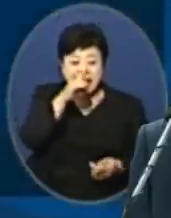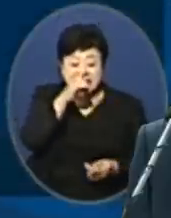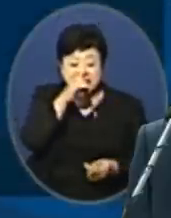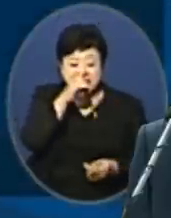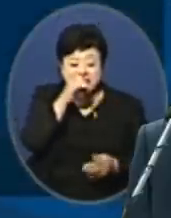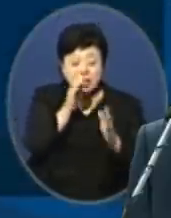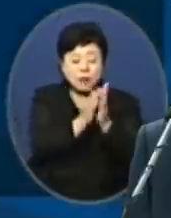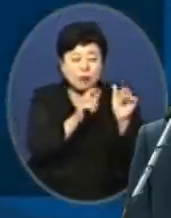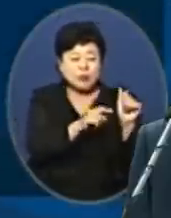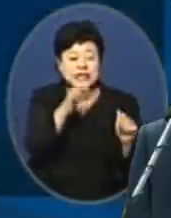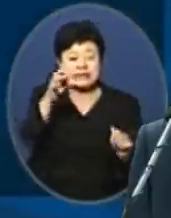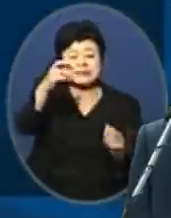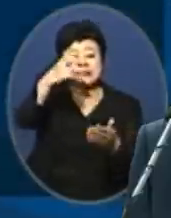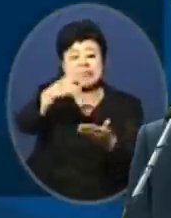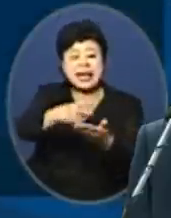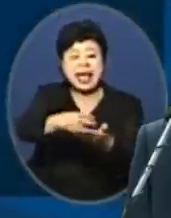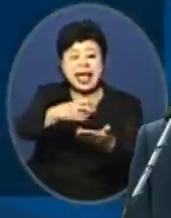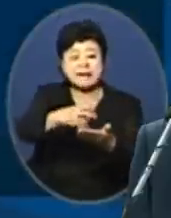모세의 십계명을